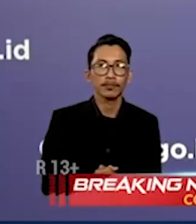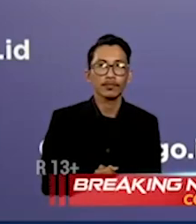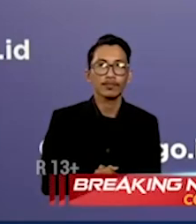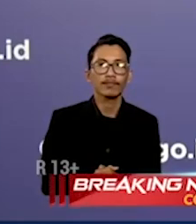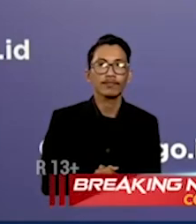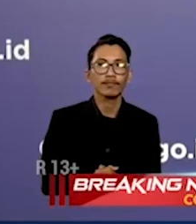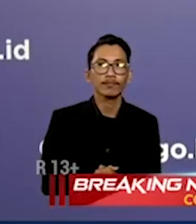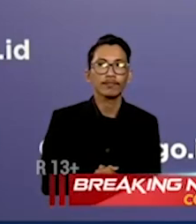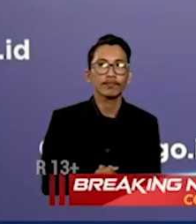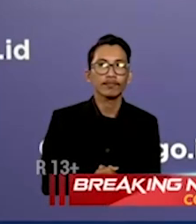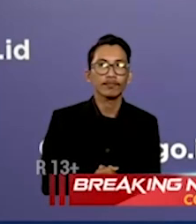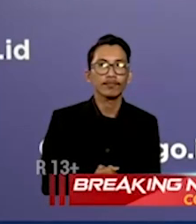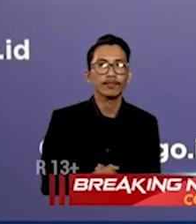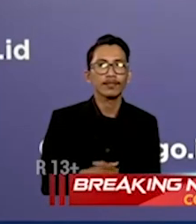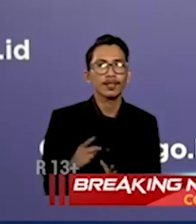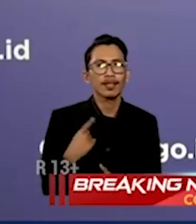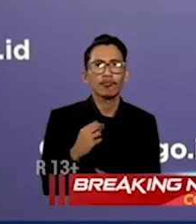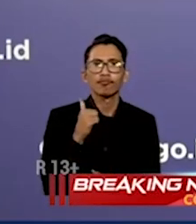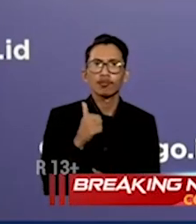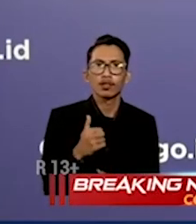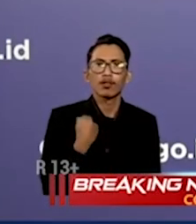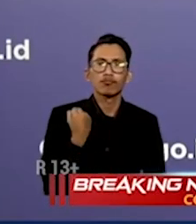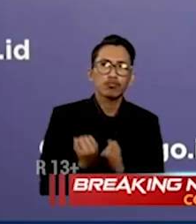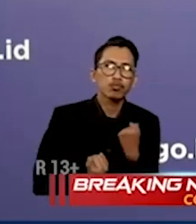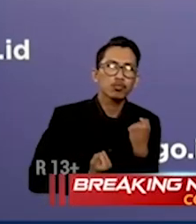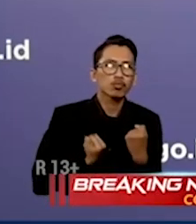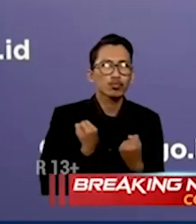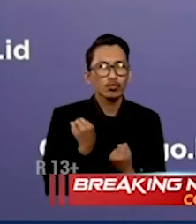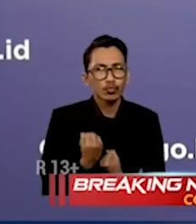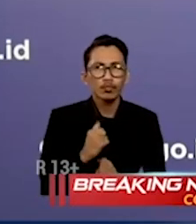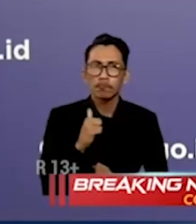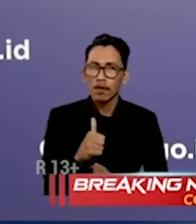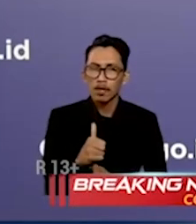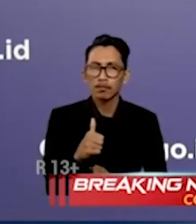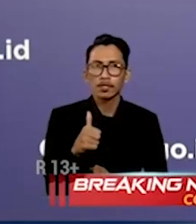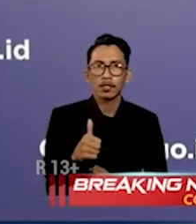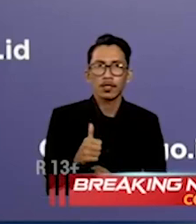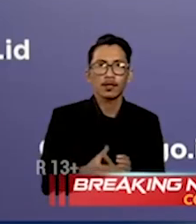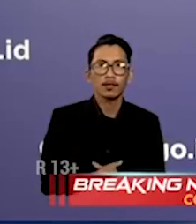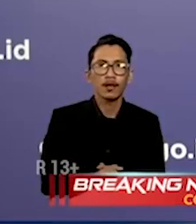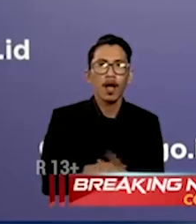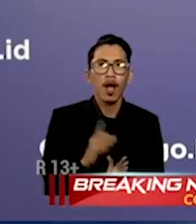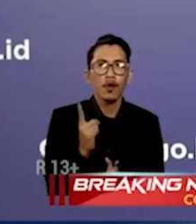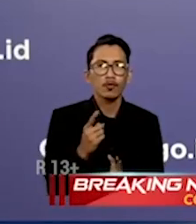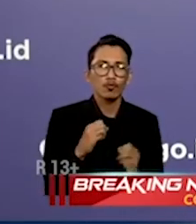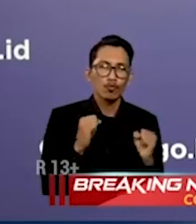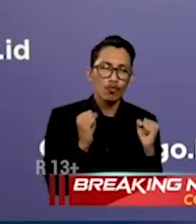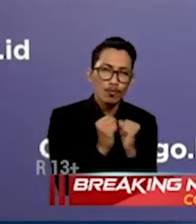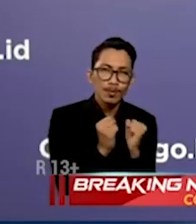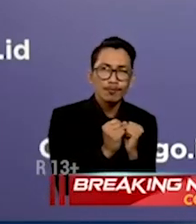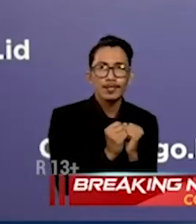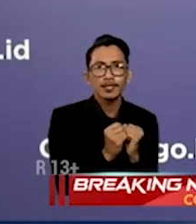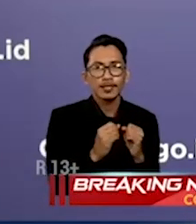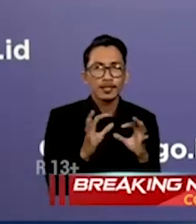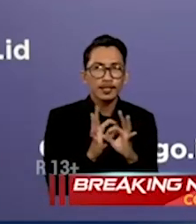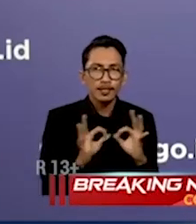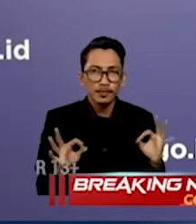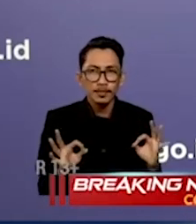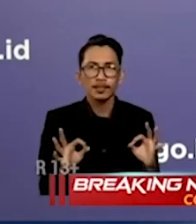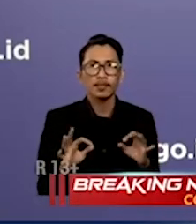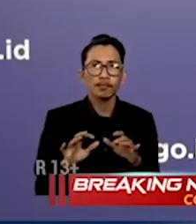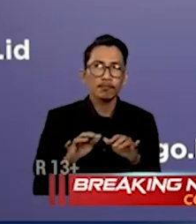kita yakin kita mampu melakukan ini dengan baik dibutuhkan komitmen disiplin dan